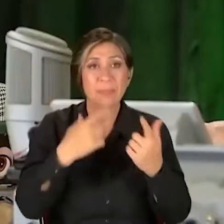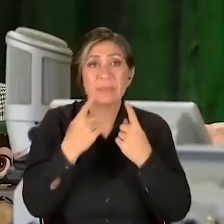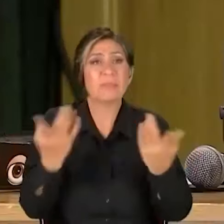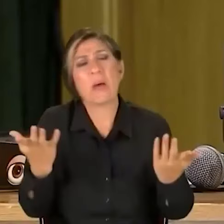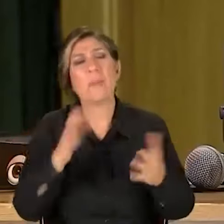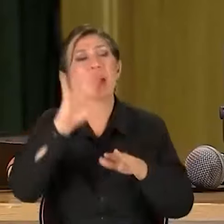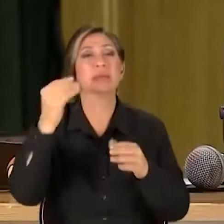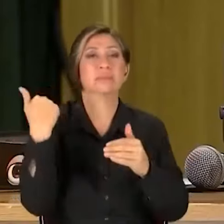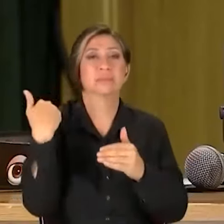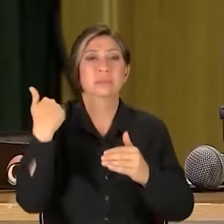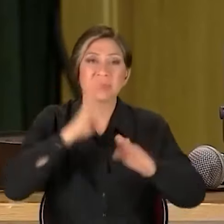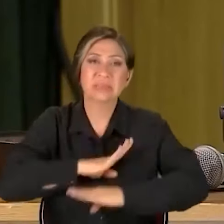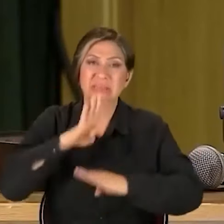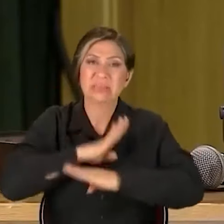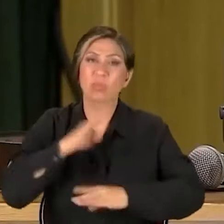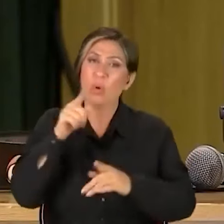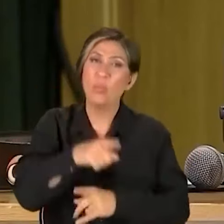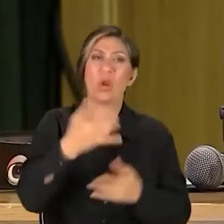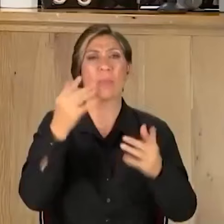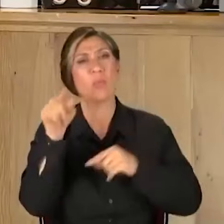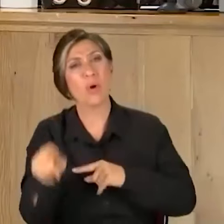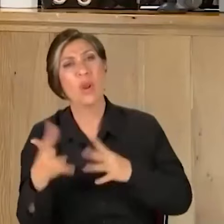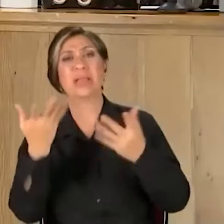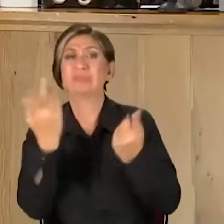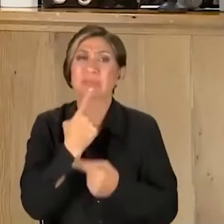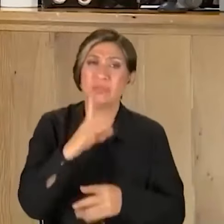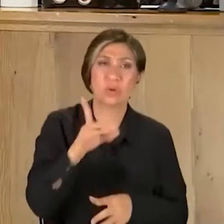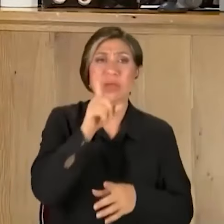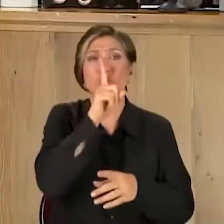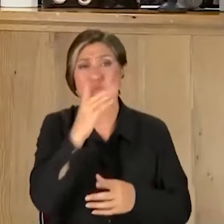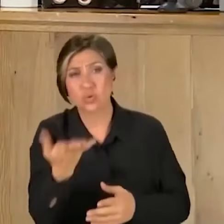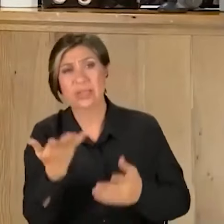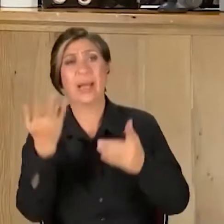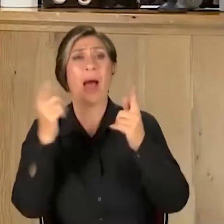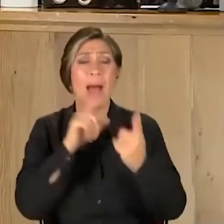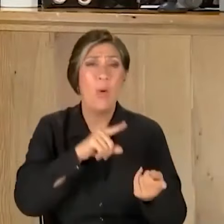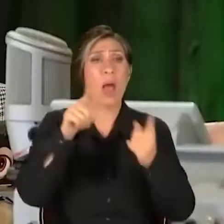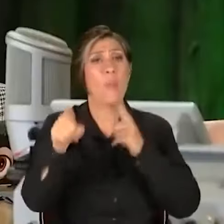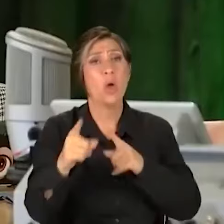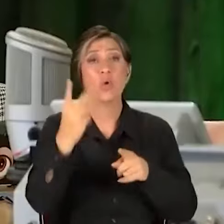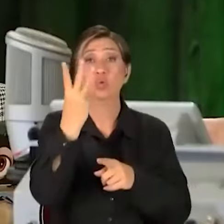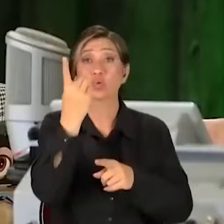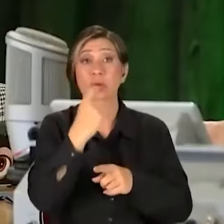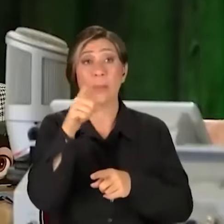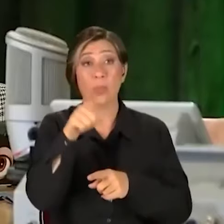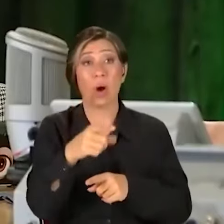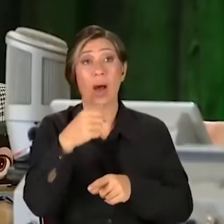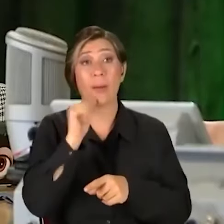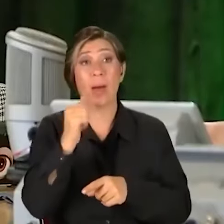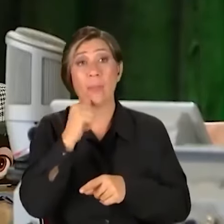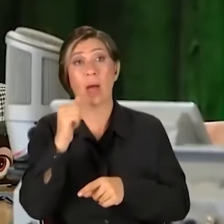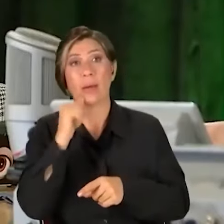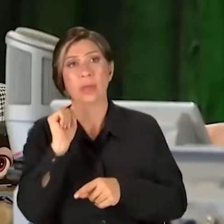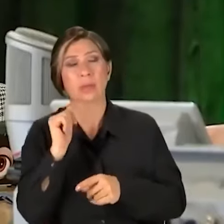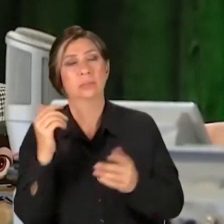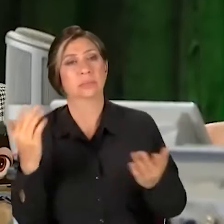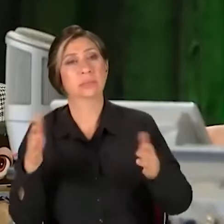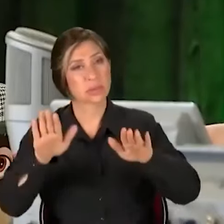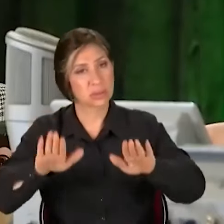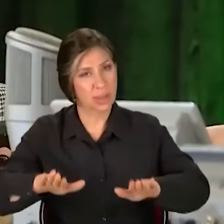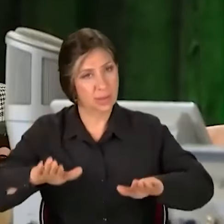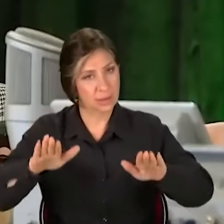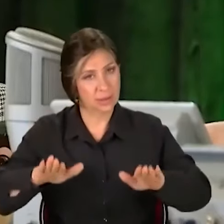diyeyim. Herkes bana dertleniyor. Abi işte bak şunlar, abi niye bir şey demiyorsunuz? Abi şöyle. Hani 3 sorudan biri bu. Abi, abi, abi. Ben de onlara dedim ki